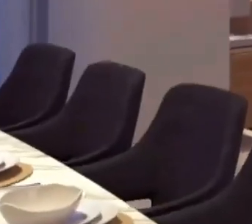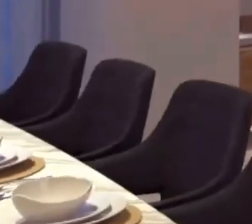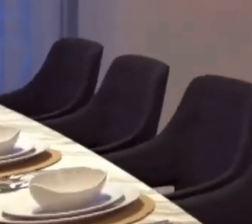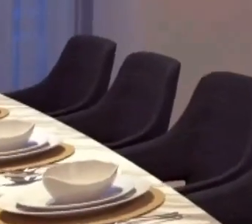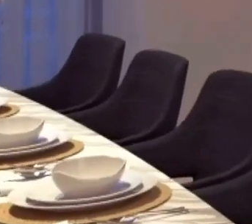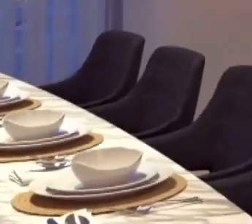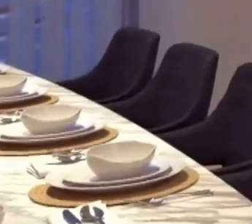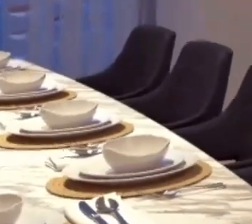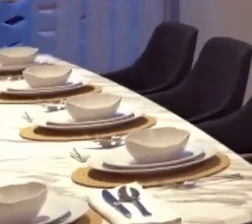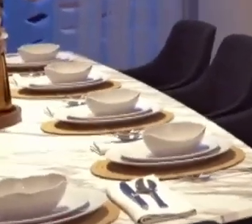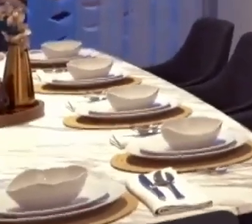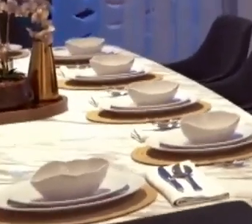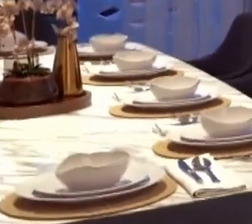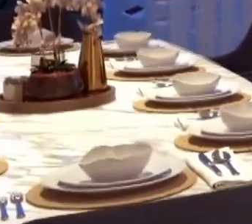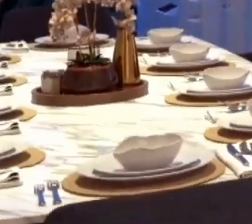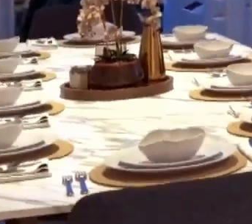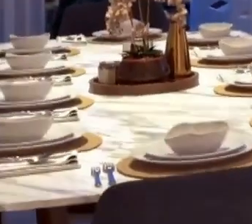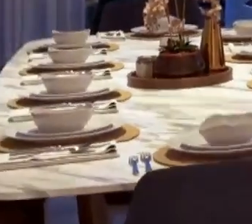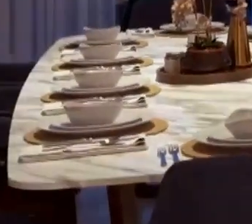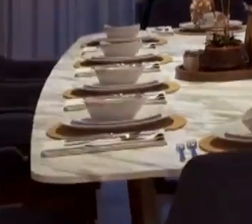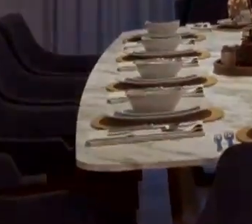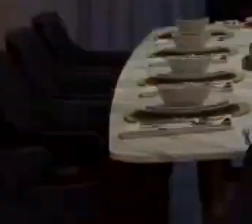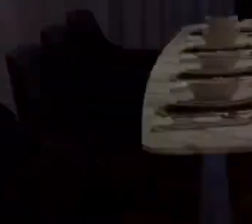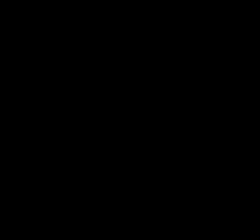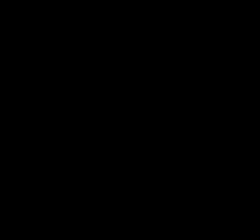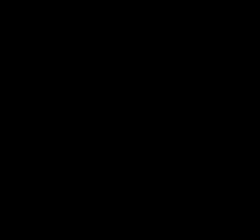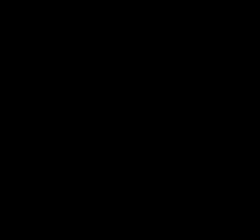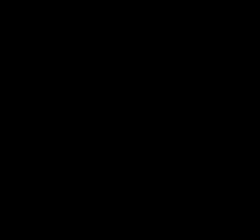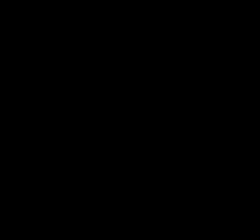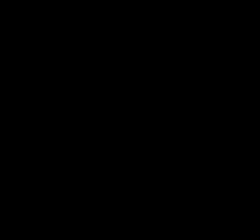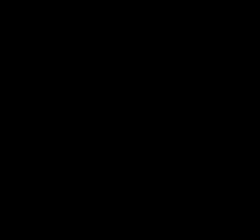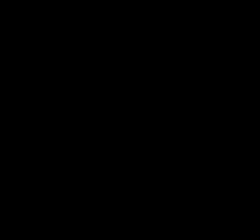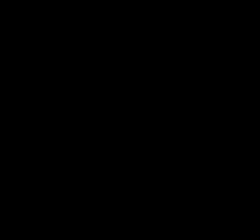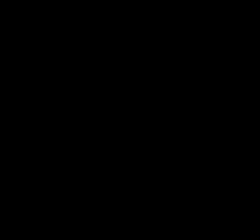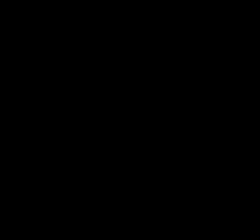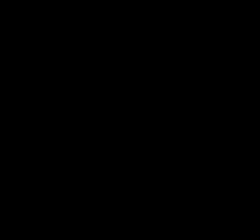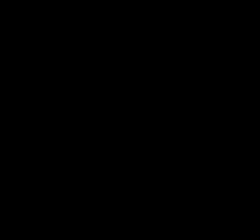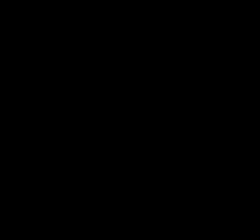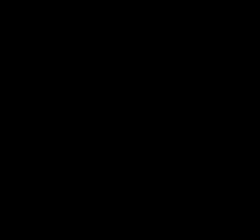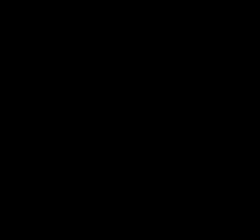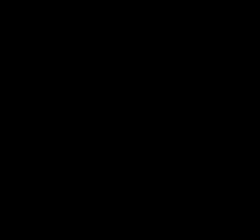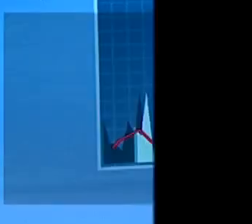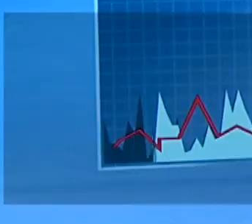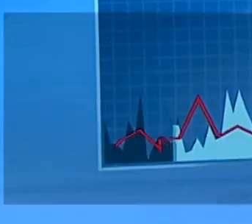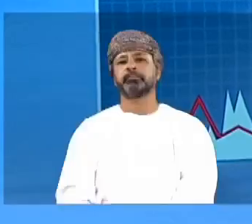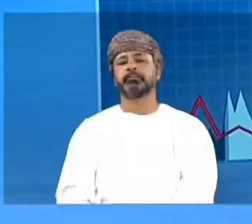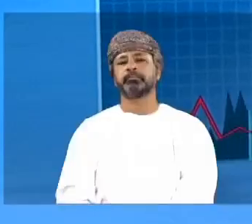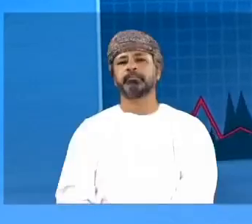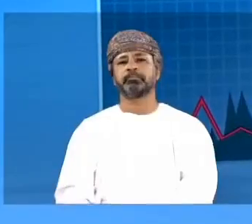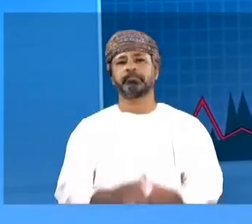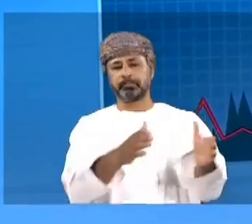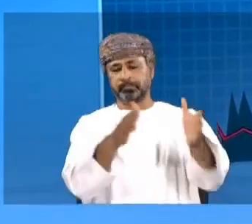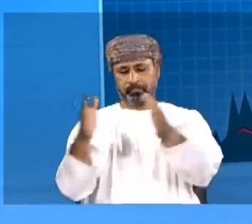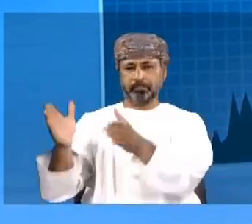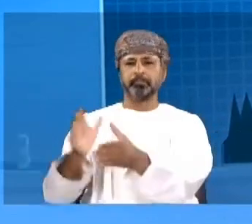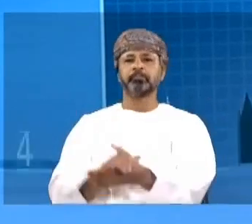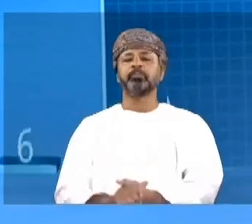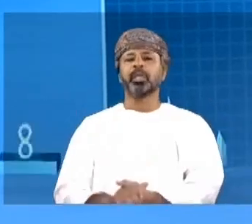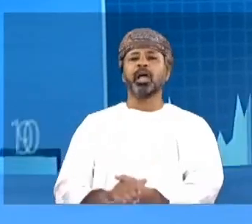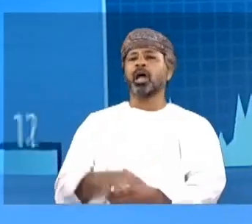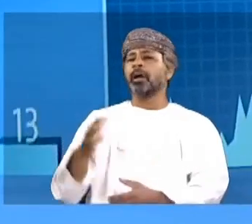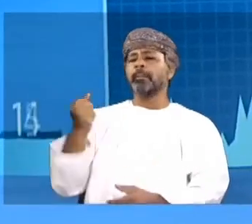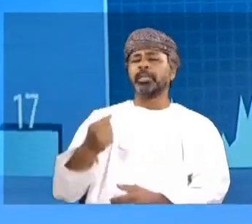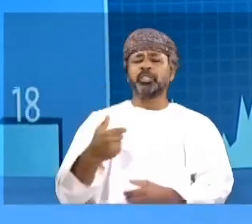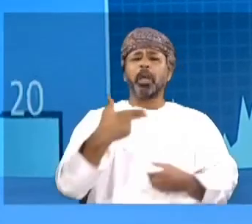أورينتال الفاخرة، وأنت بعد تستحق يكون البيت بيتك. انخفض مخزون